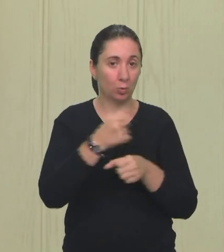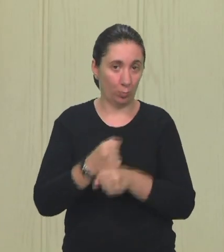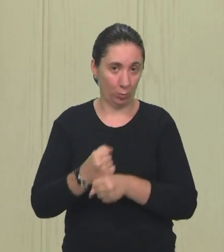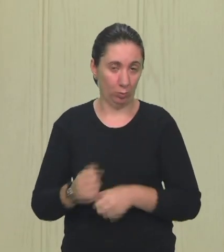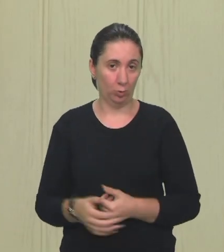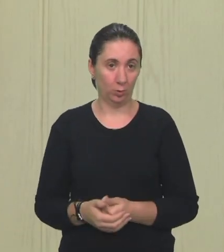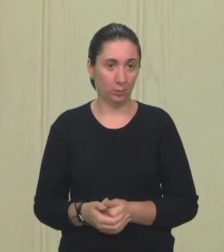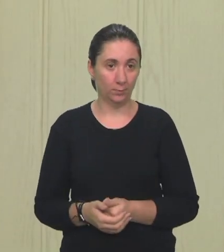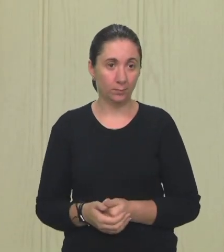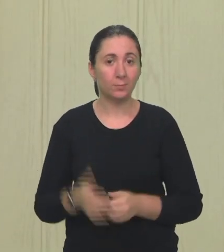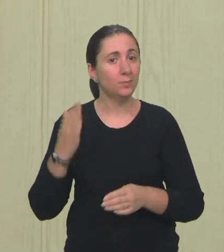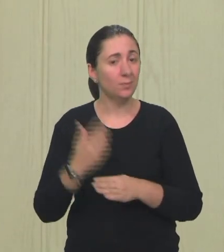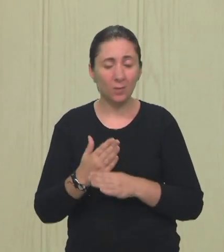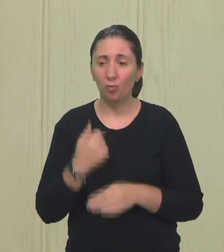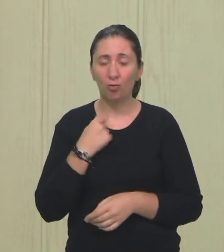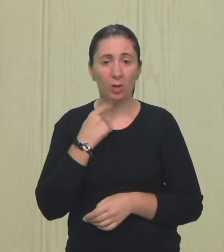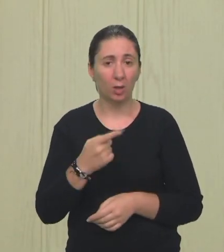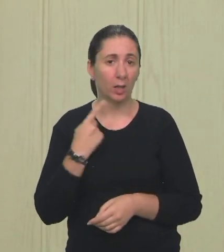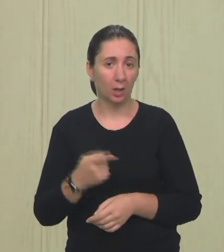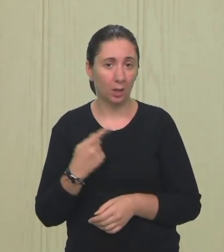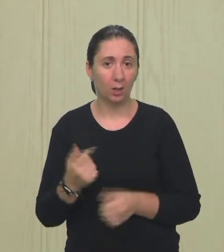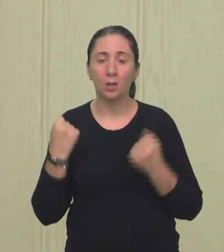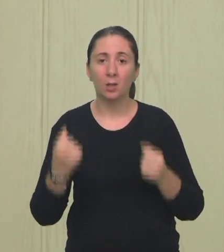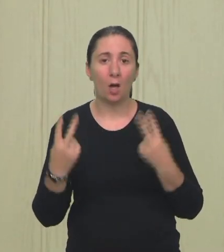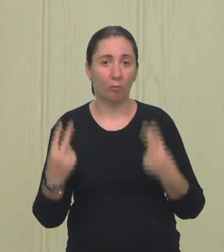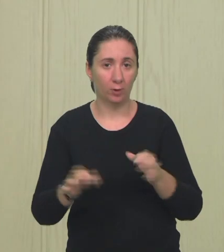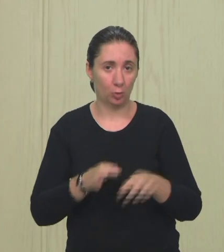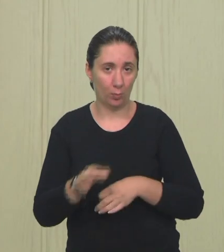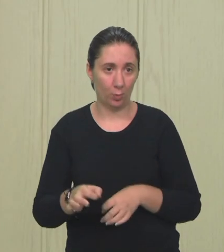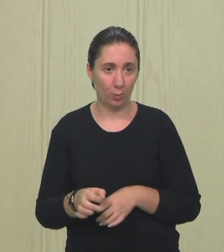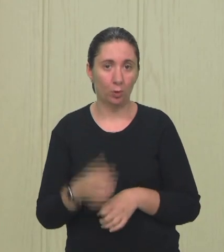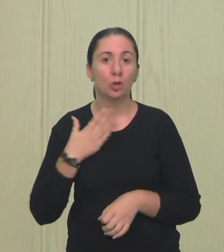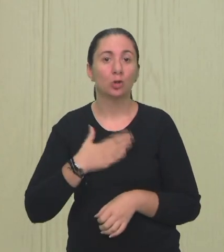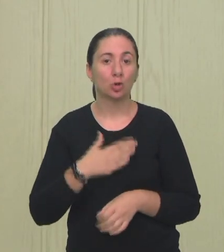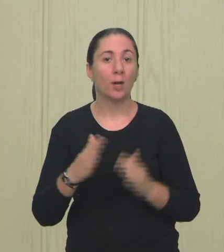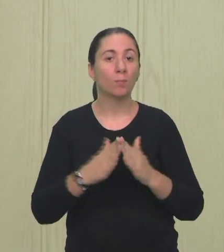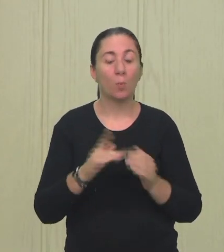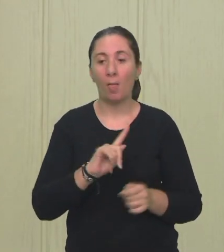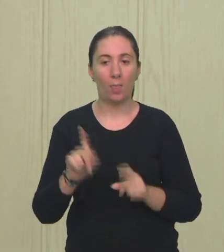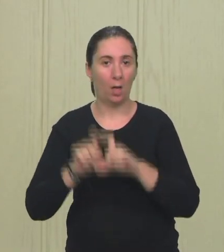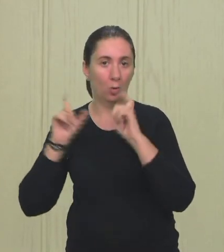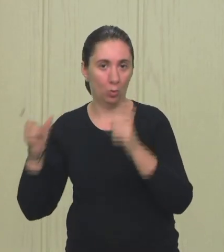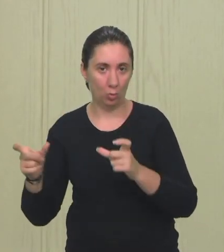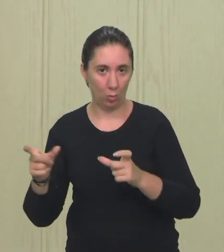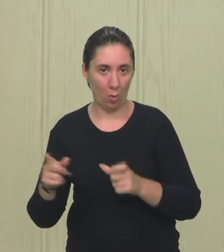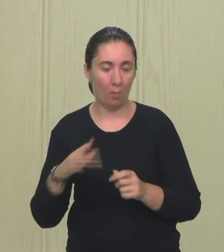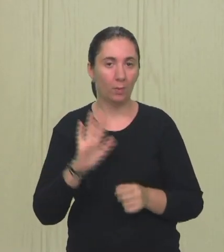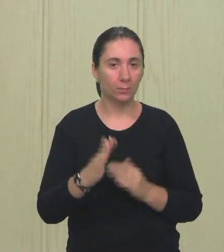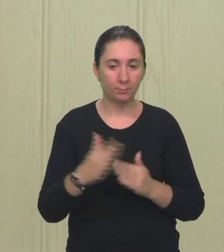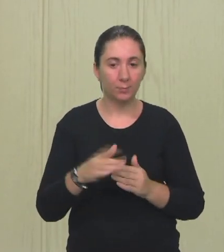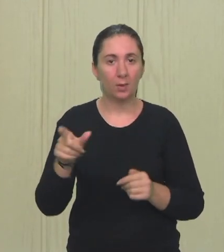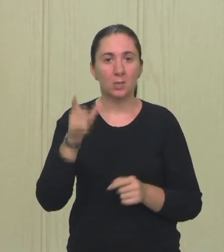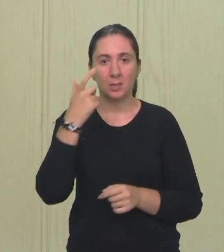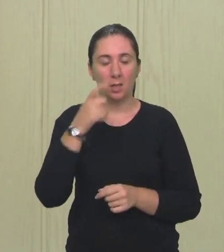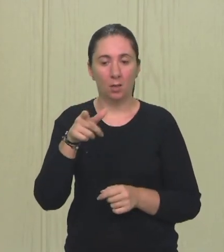podršku. Uvijek spominjemo i jako važan projekt, to nam je projekt Želim doma, ne dom, prevencija i institucionalizacije slijepih